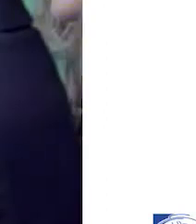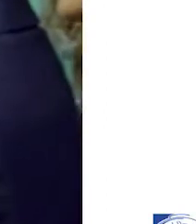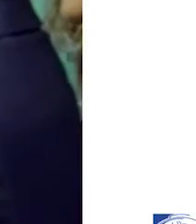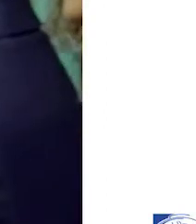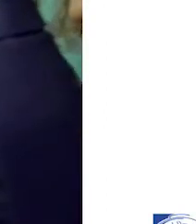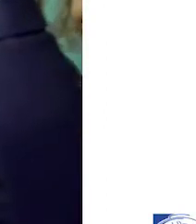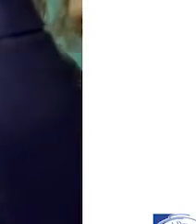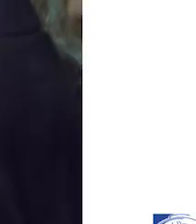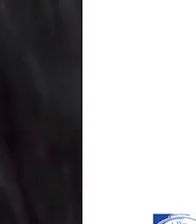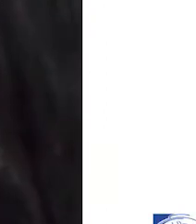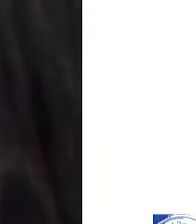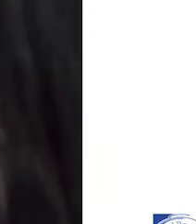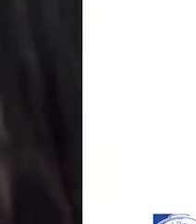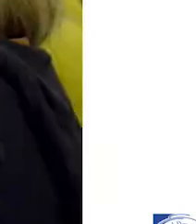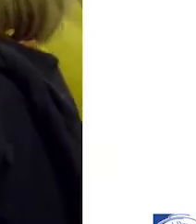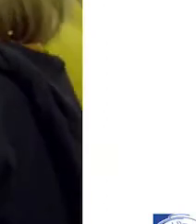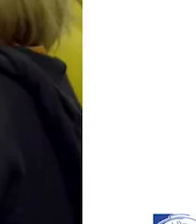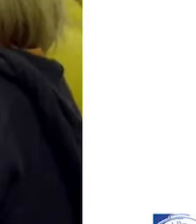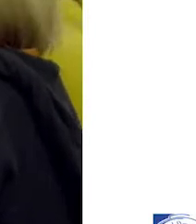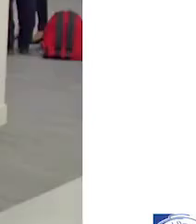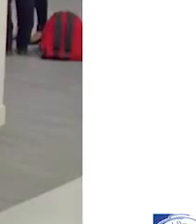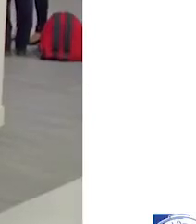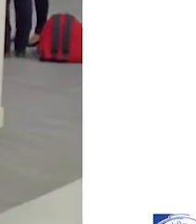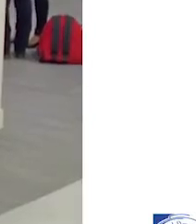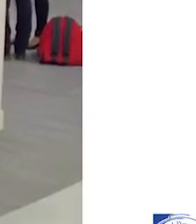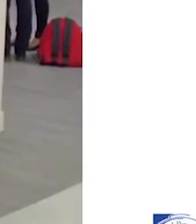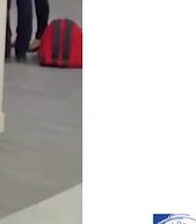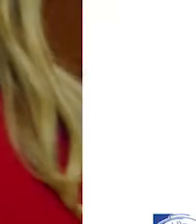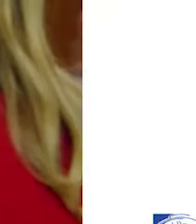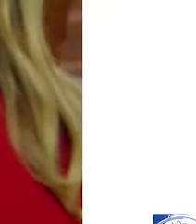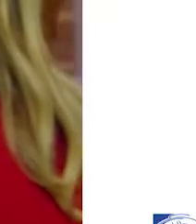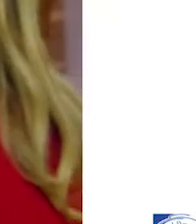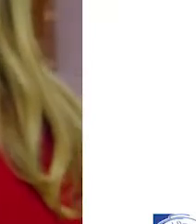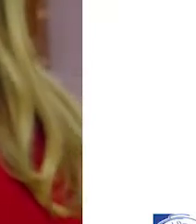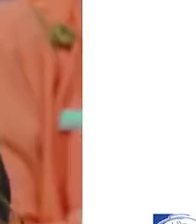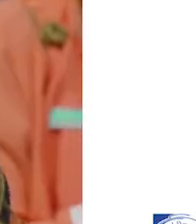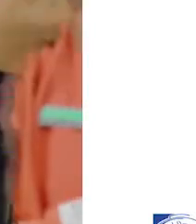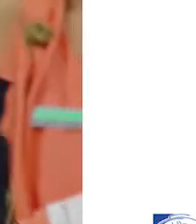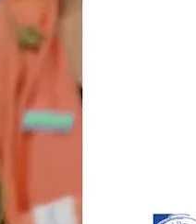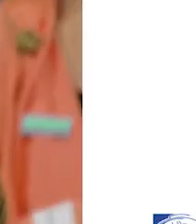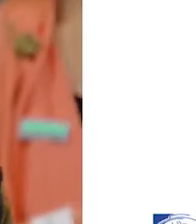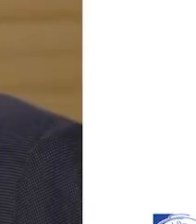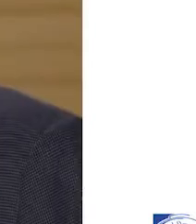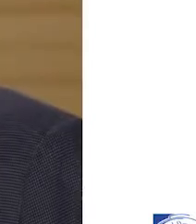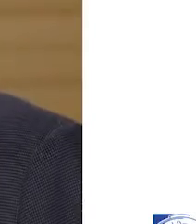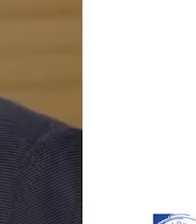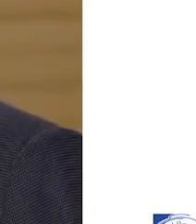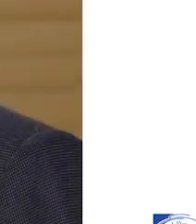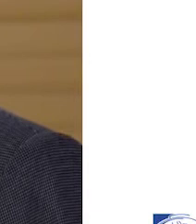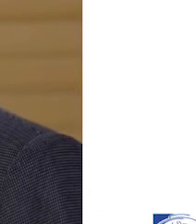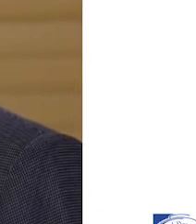des Familles, de l'Enfance et des Droits des Femmes le 9 novembre dernier à la Mutualité française à Paris, la soirée regroupait une